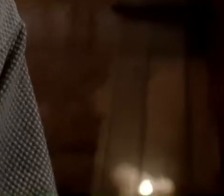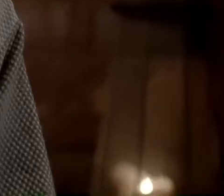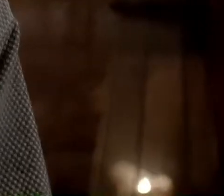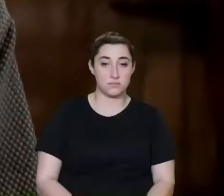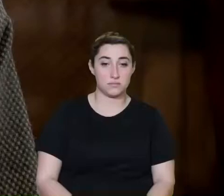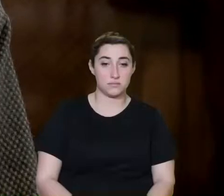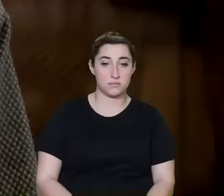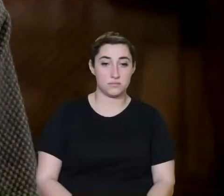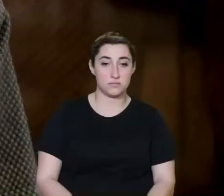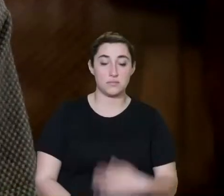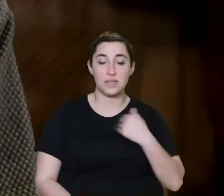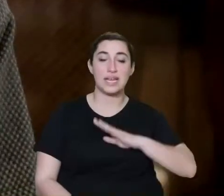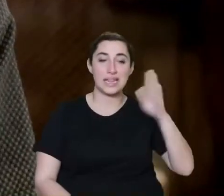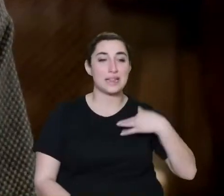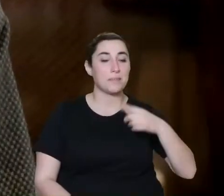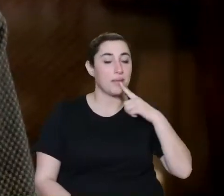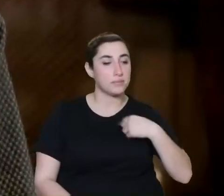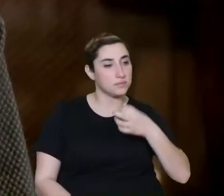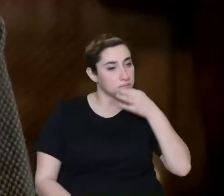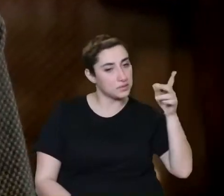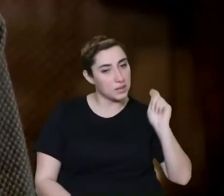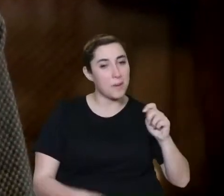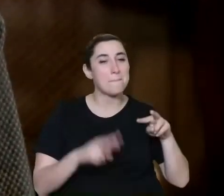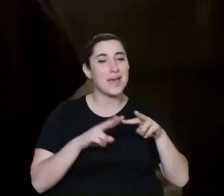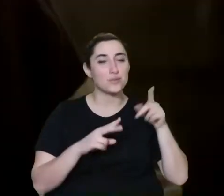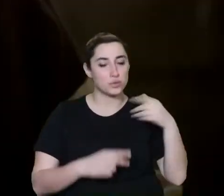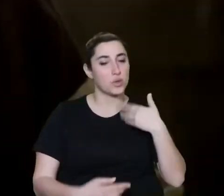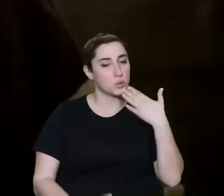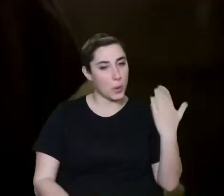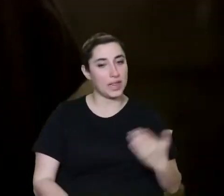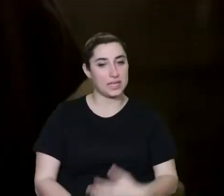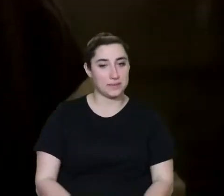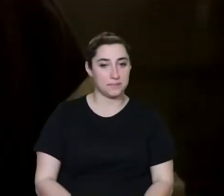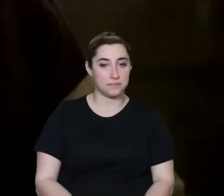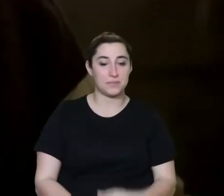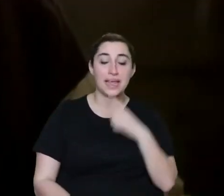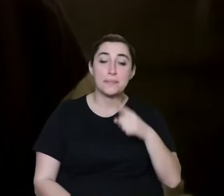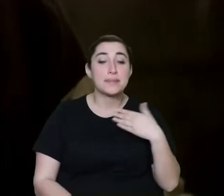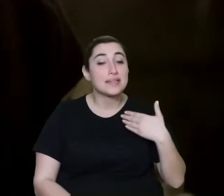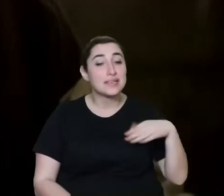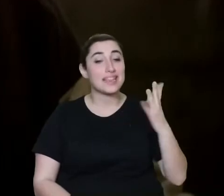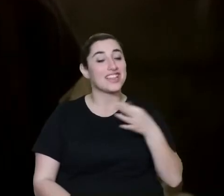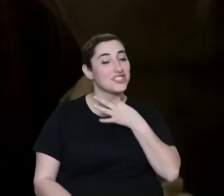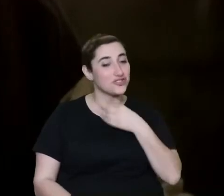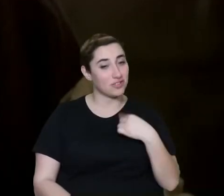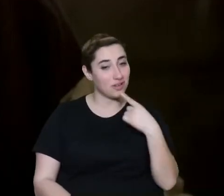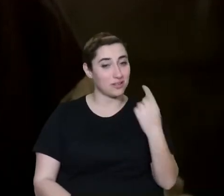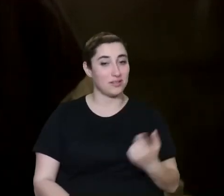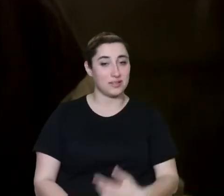oturdu. Vardım, ilettim emrinizi Mesud Ağa'ya şeyhim. Emir değil,